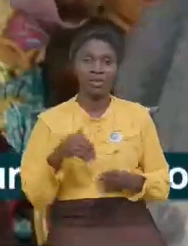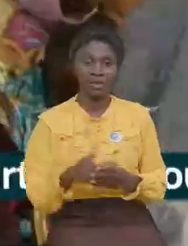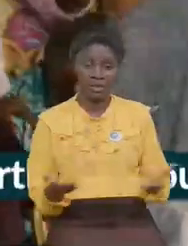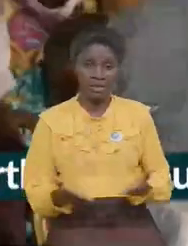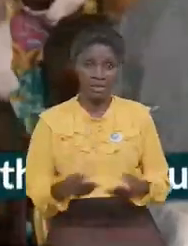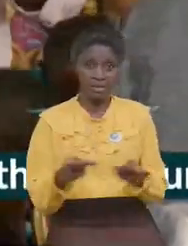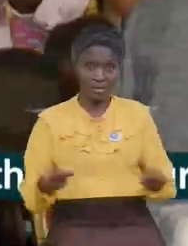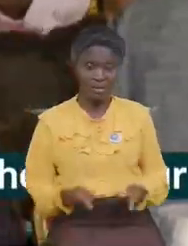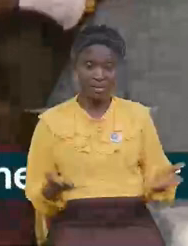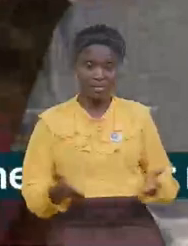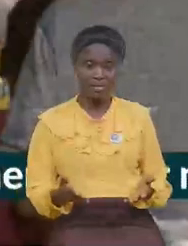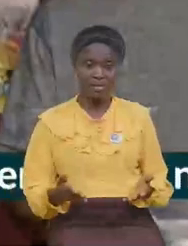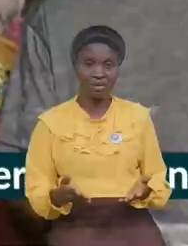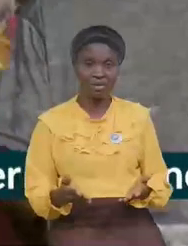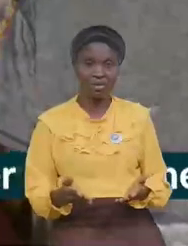vos noms